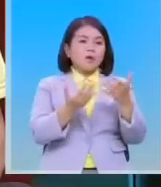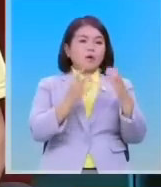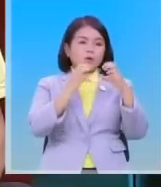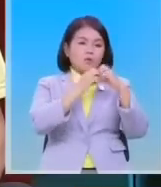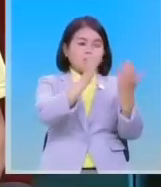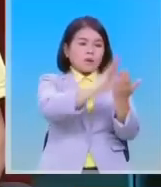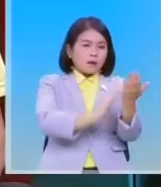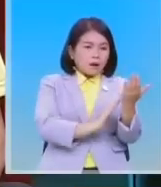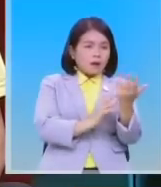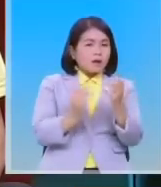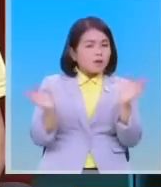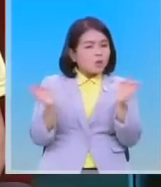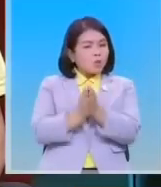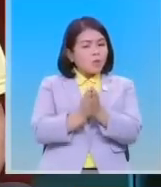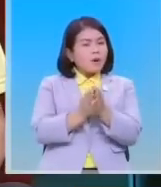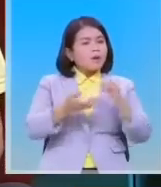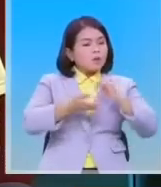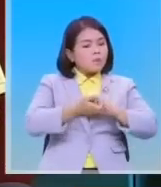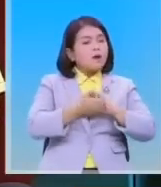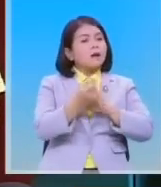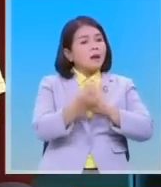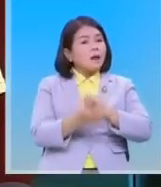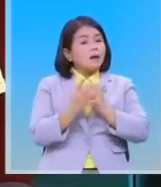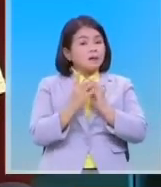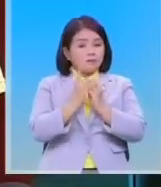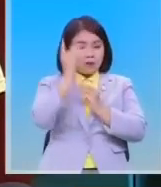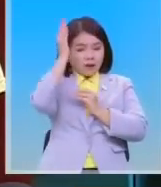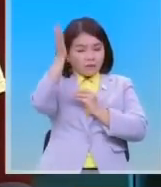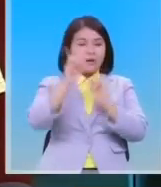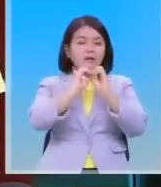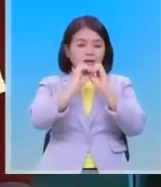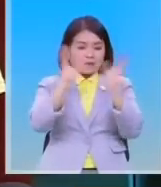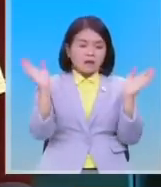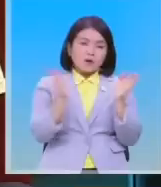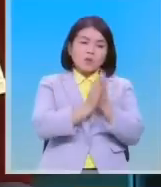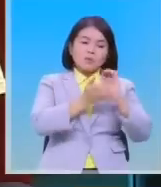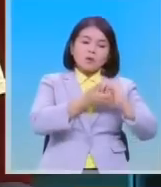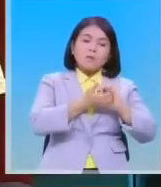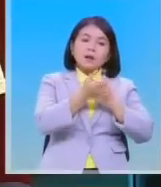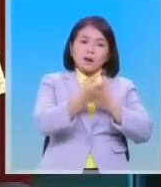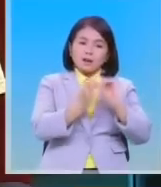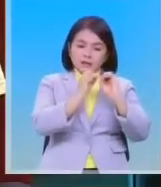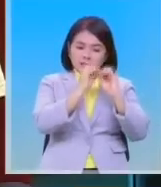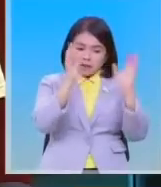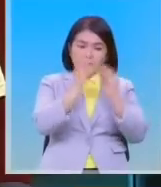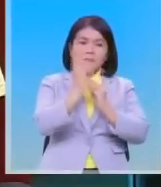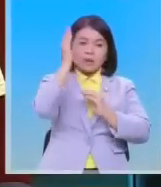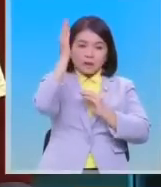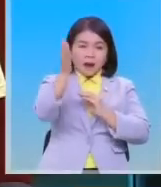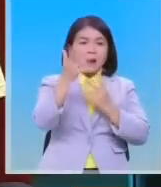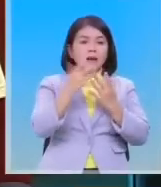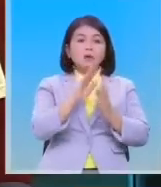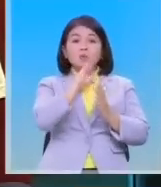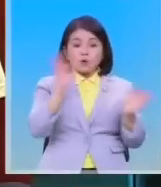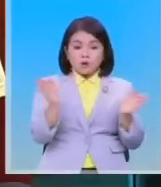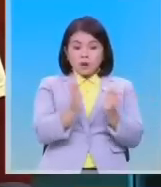ดาห ์ หน ้ าน ะ สัปดาห์หน้านี่แหละจะมีความชัดเจนแล้วนะคะส่วนประเด็นที่บอกว่ามีการเจรจาเพื่อที่จะแบ่งเก้าอี้รัฐมนตรี